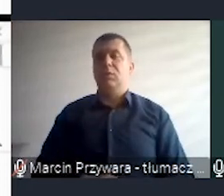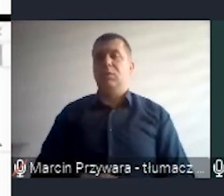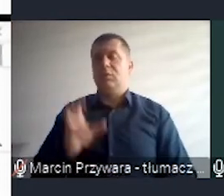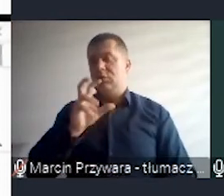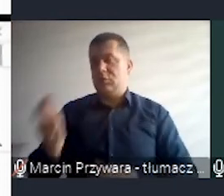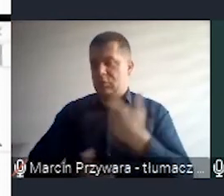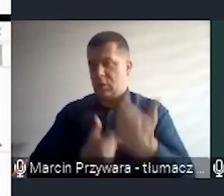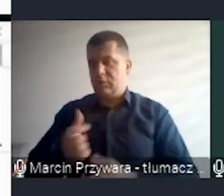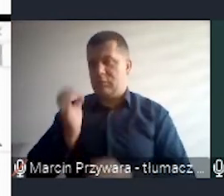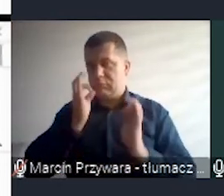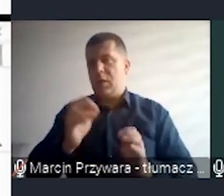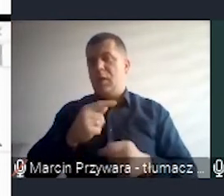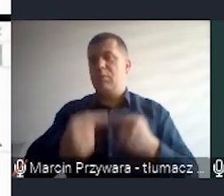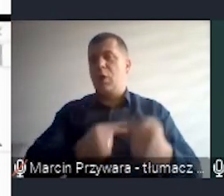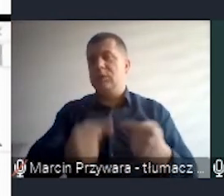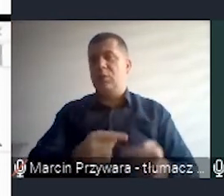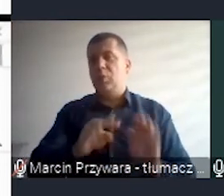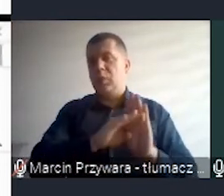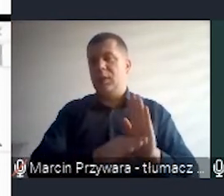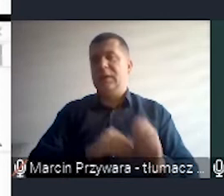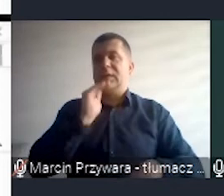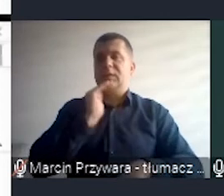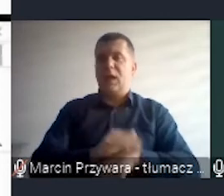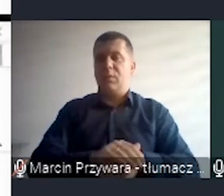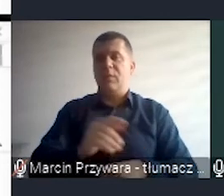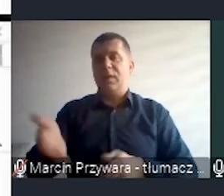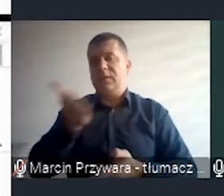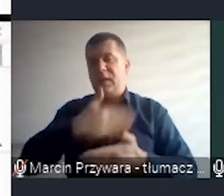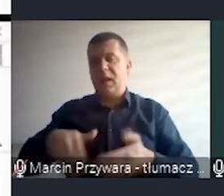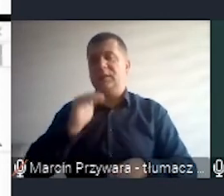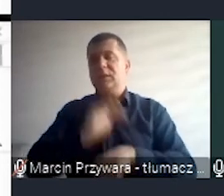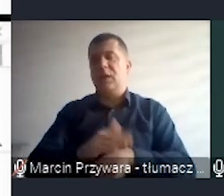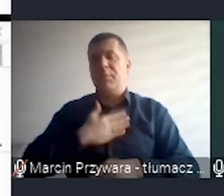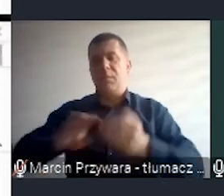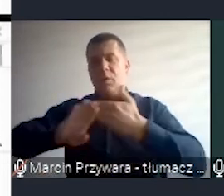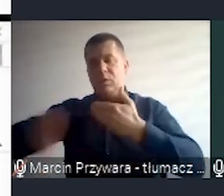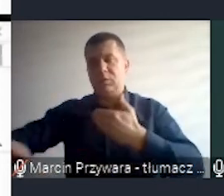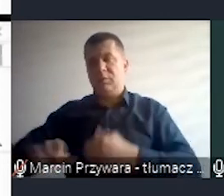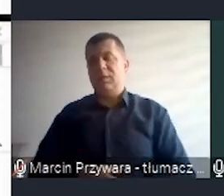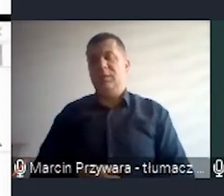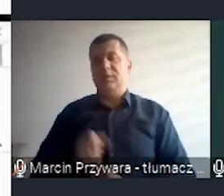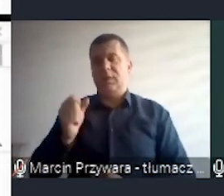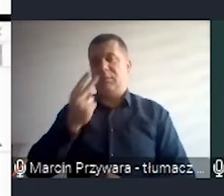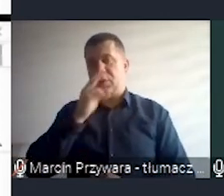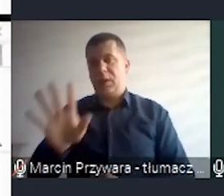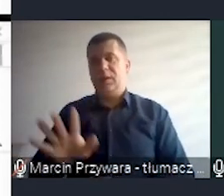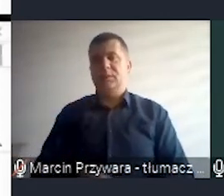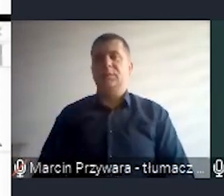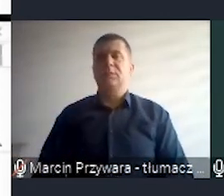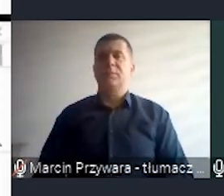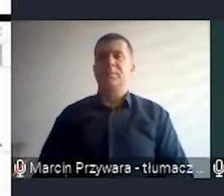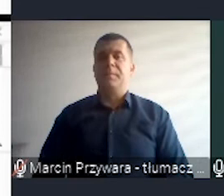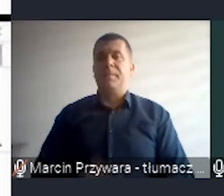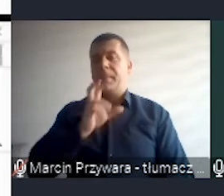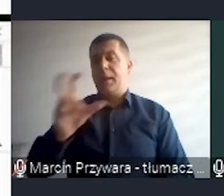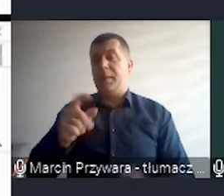zastosowano odpowiednie procedury dotyczące zamówień. Sama sekcja zamówień znajduje się gdzie indziej, więc zobaczycie ją za chwilę. Czy